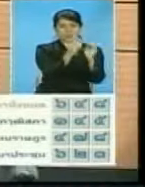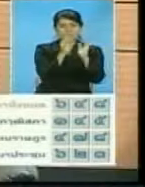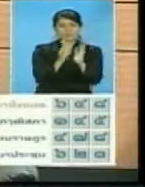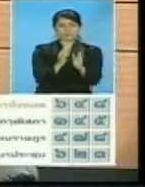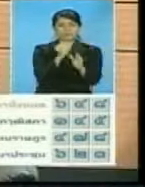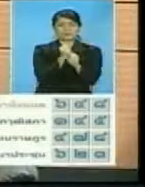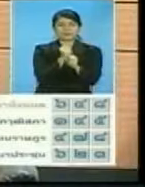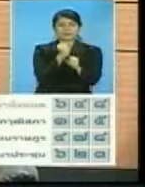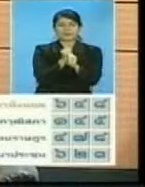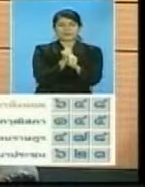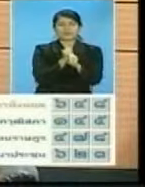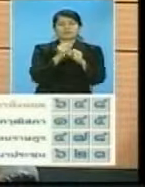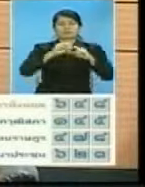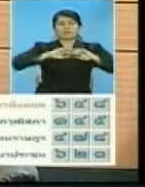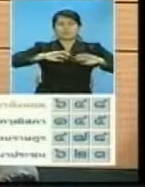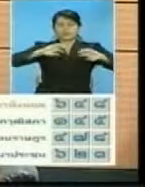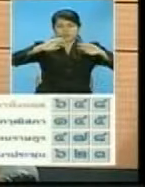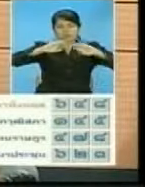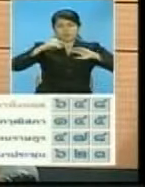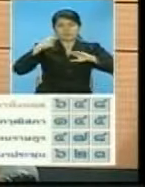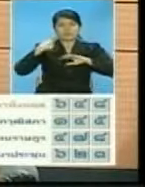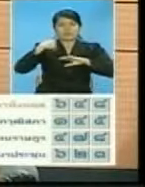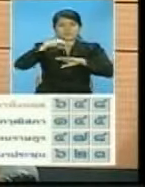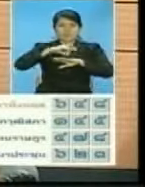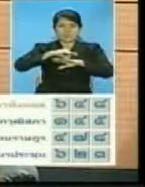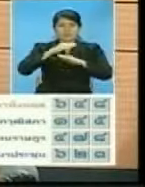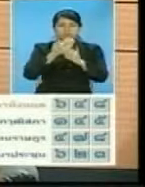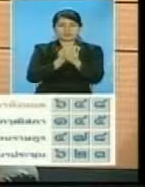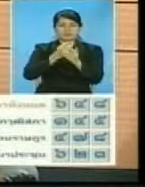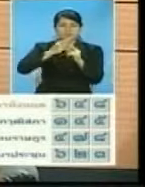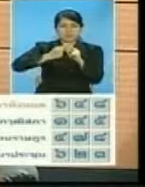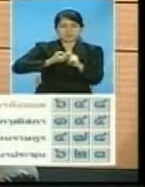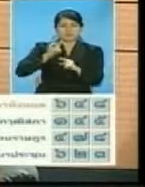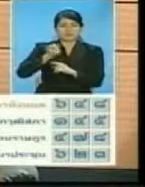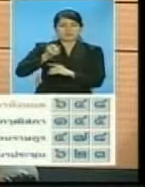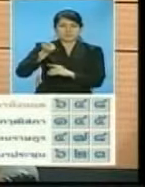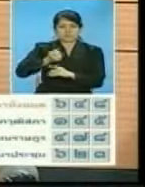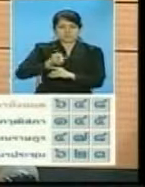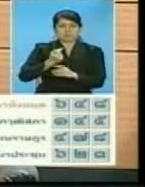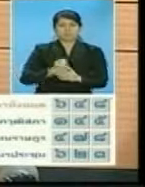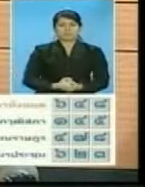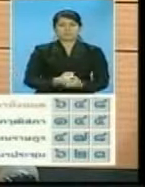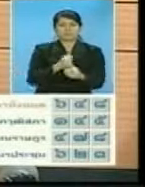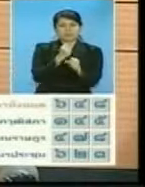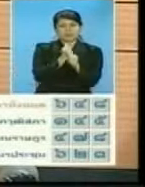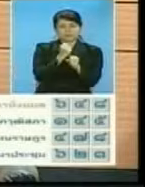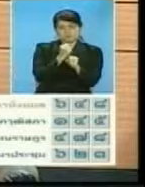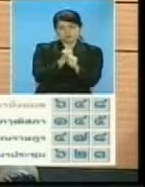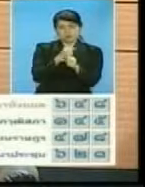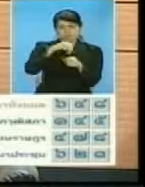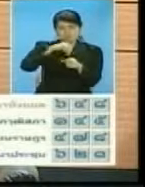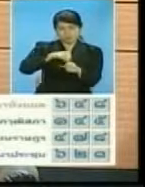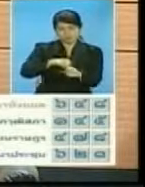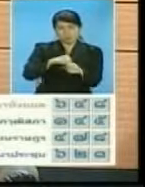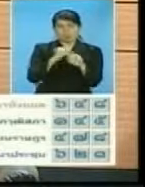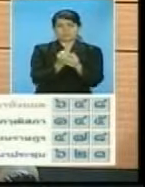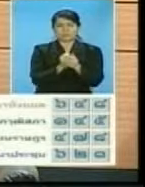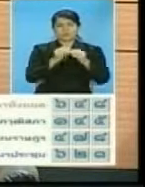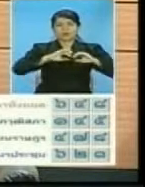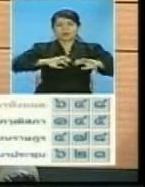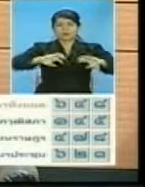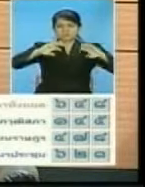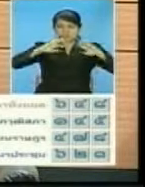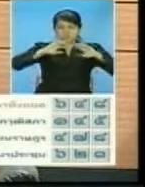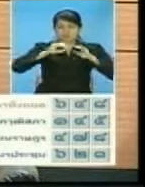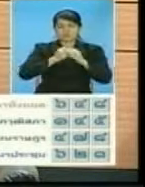การซึ่งมีตำแหน่งหรือเงินเดือนประจำพนักงานหรือลูกจ้างของหน่วยงานราชการหน่วยงานของรัฐ